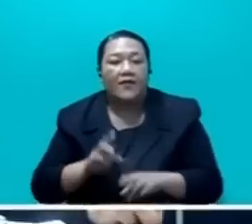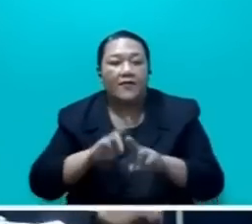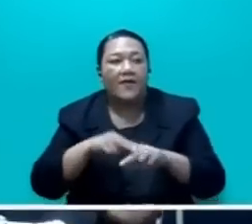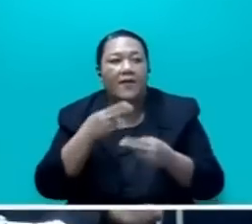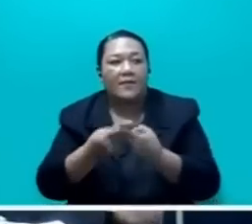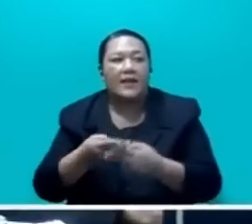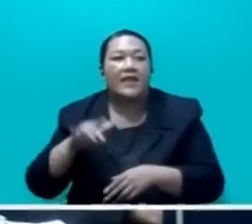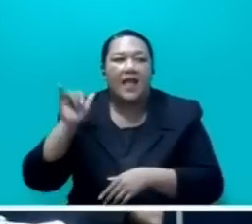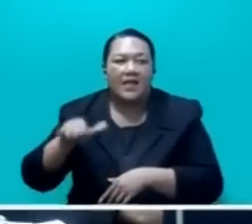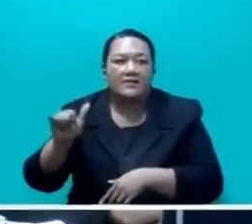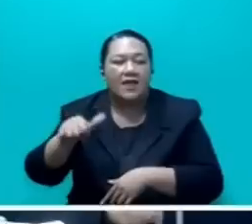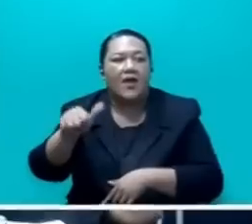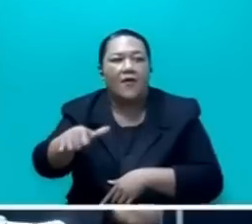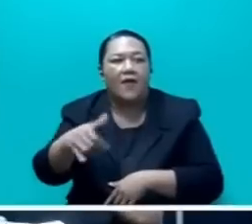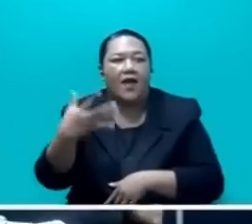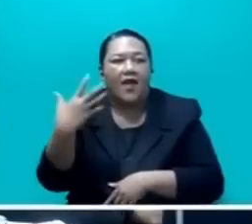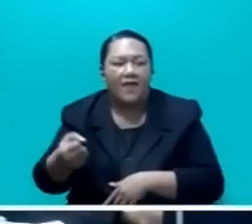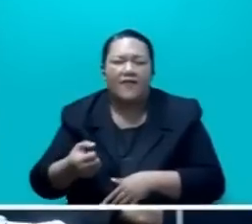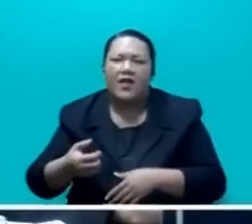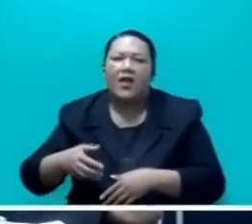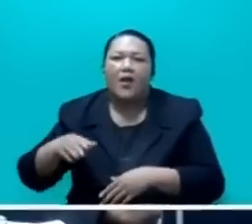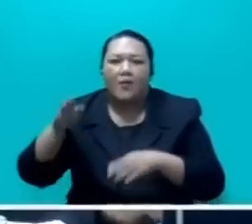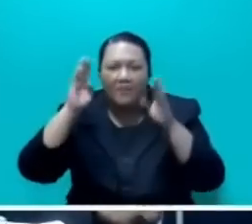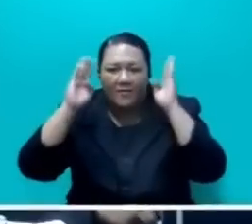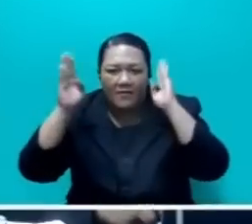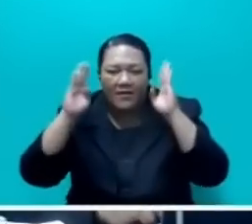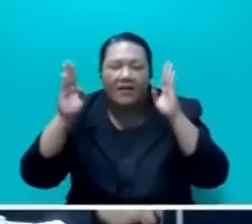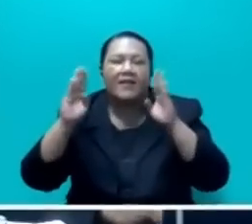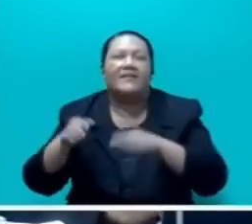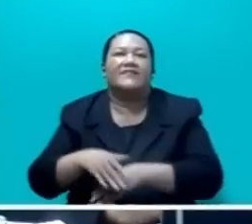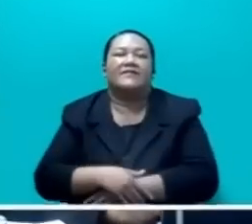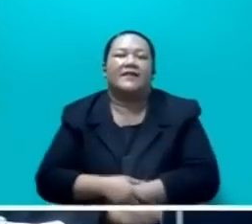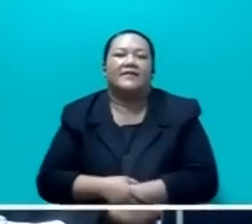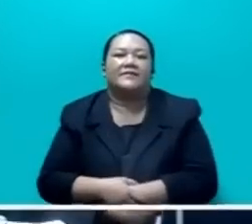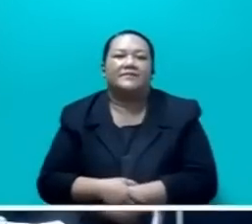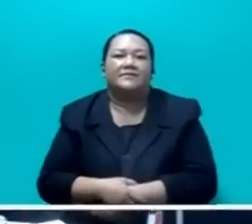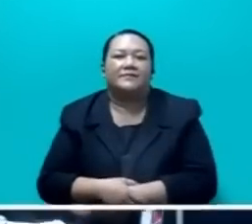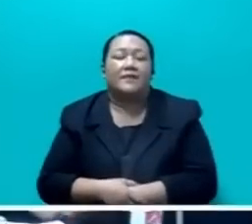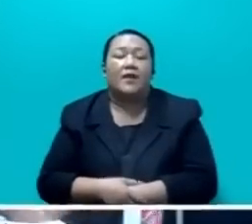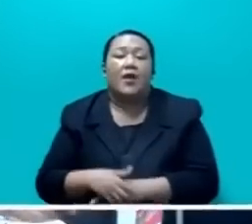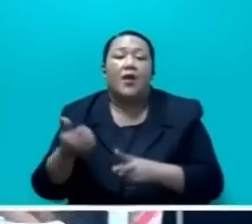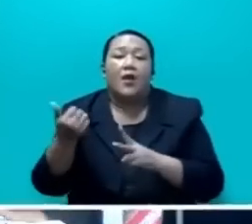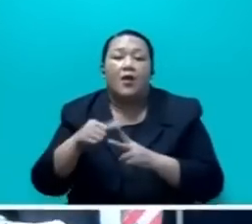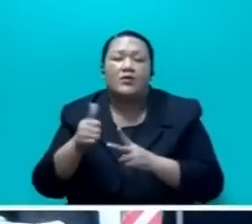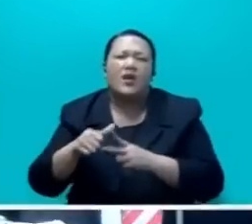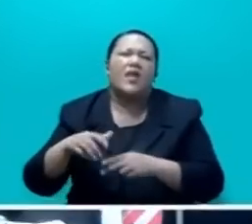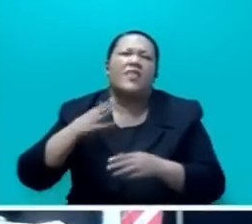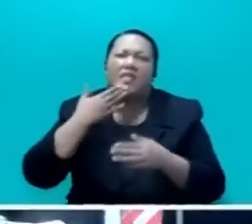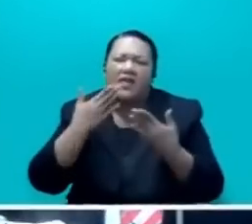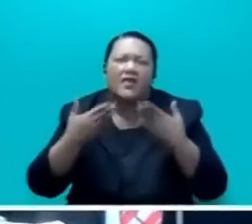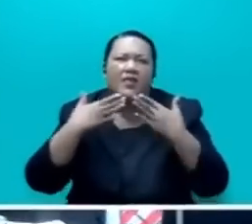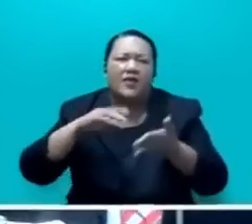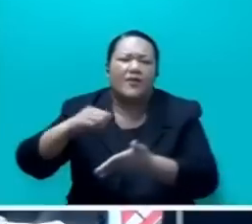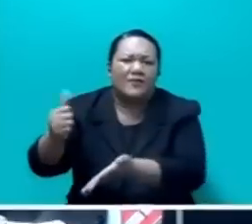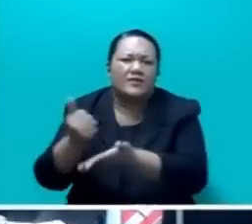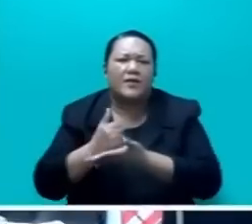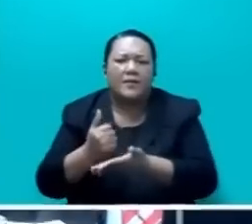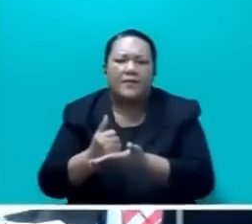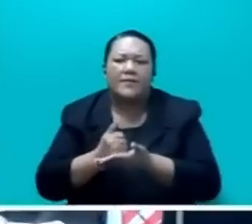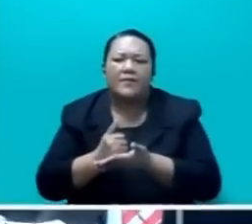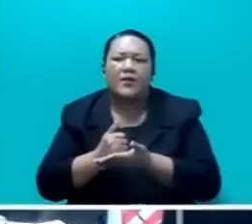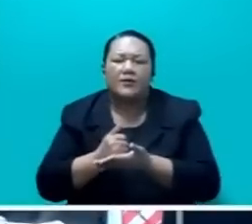yasawa. Do dola binaka na kangu. Binakabale mo na betok ko na ni biwa kani makau kubuni wa ikene atu